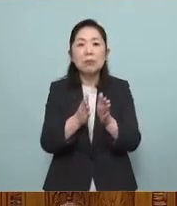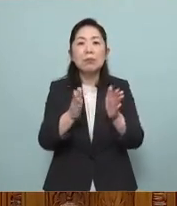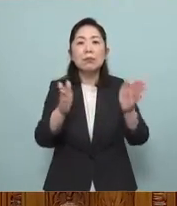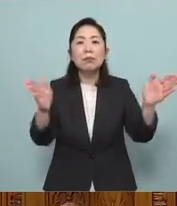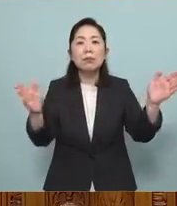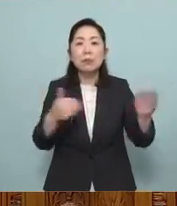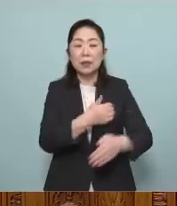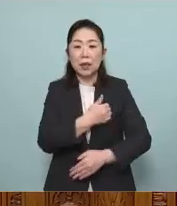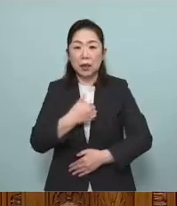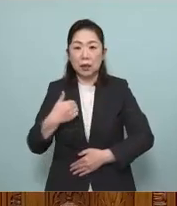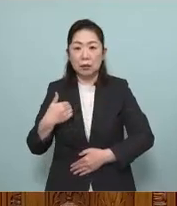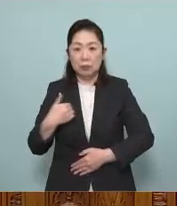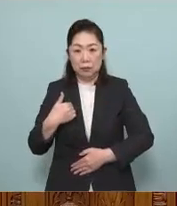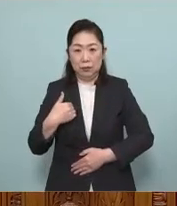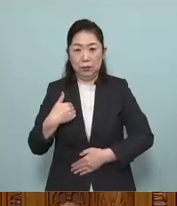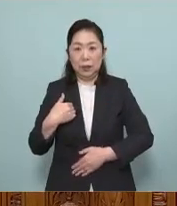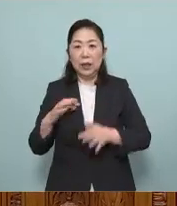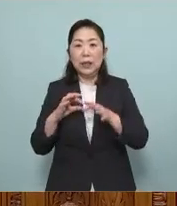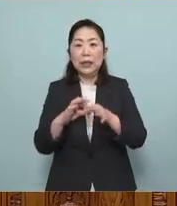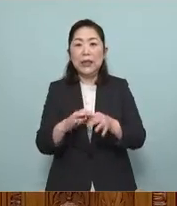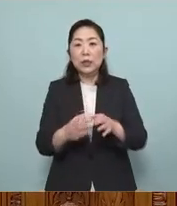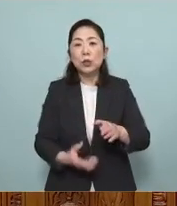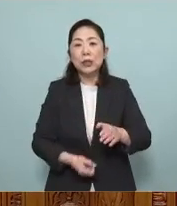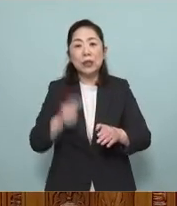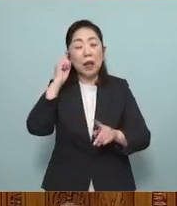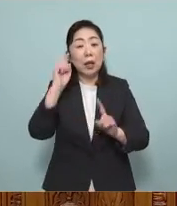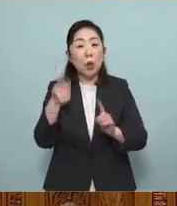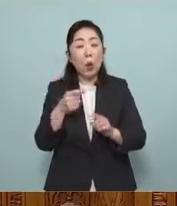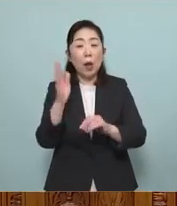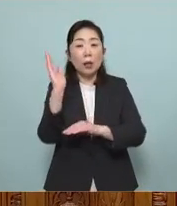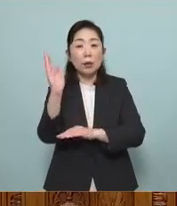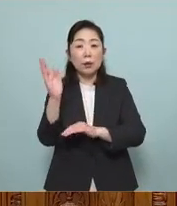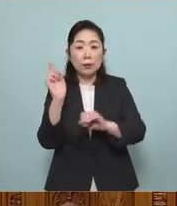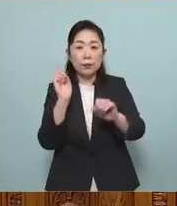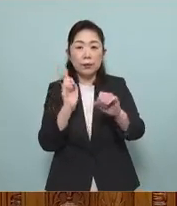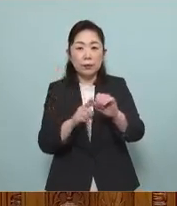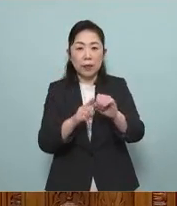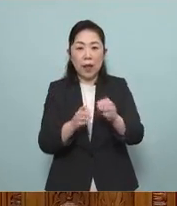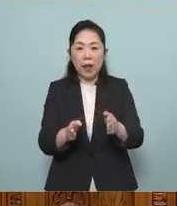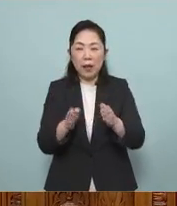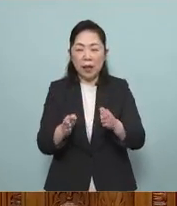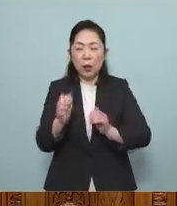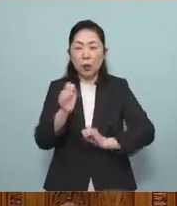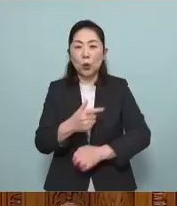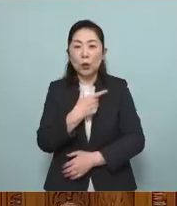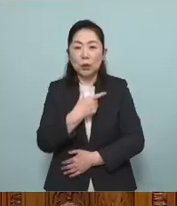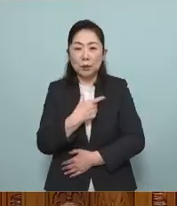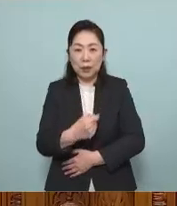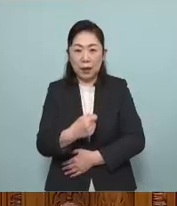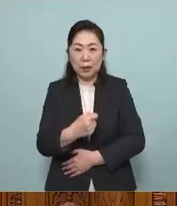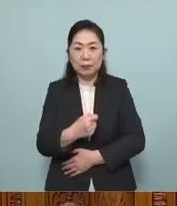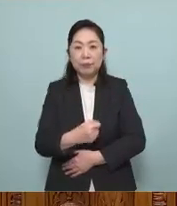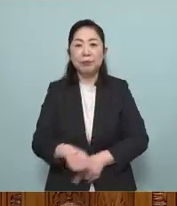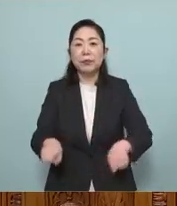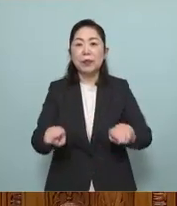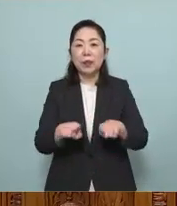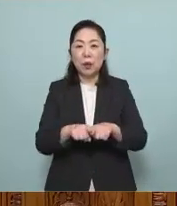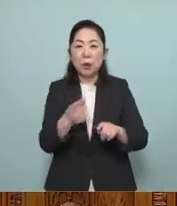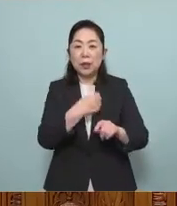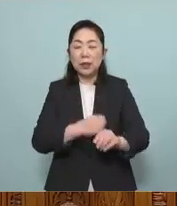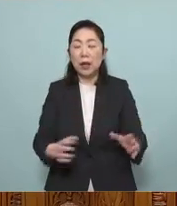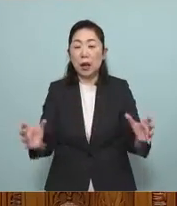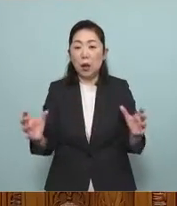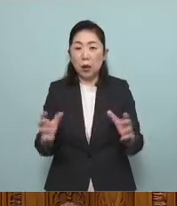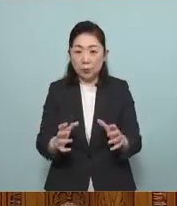ます。引き続き、信頼と共感の政治に向けて、謙虚に取り組んでいきます。共に力を合わ